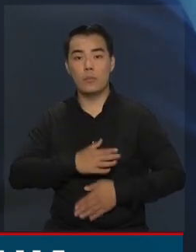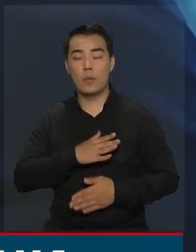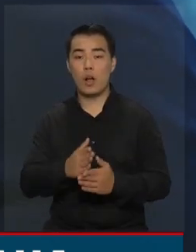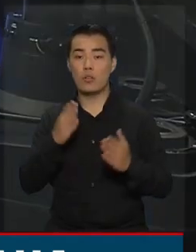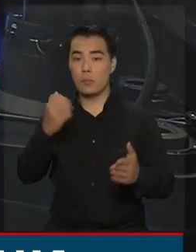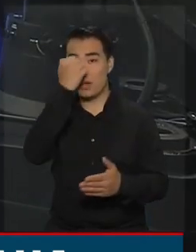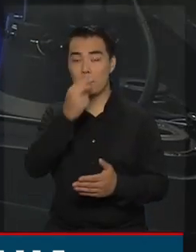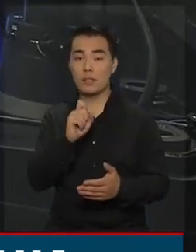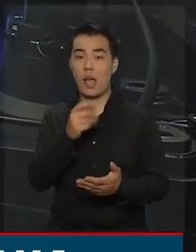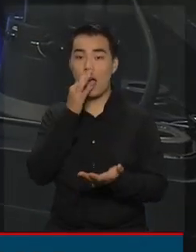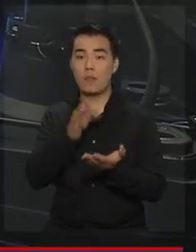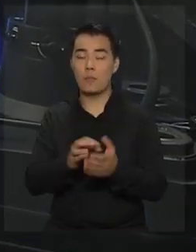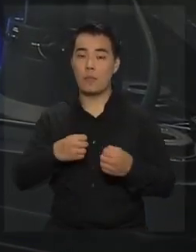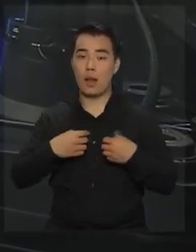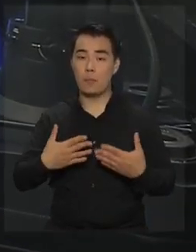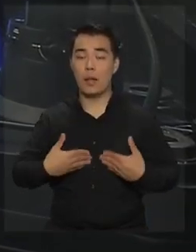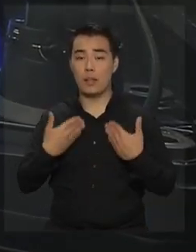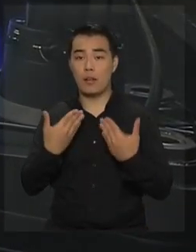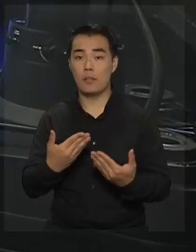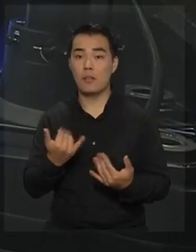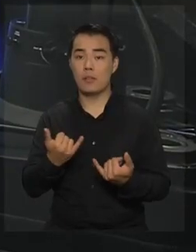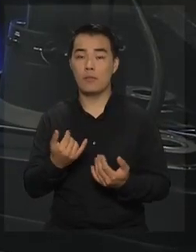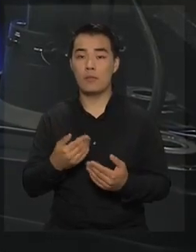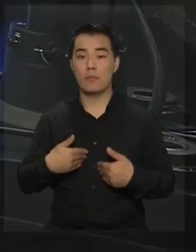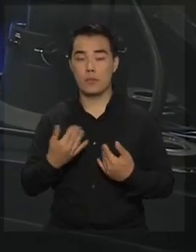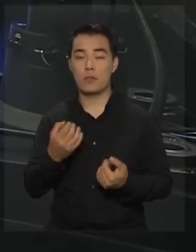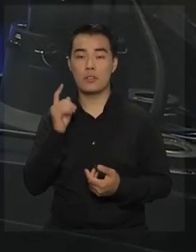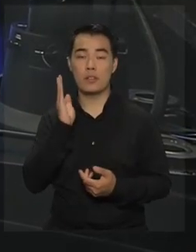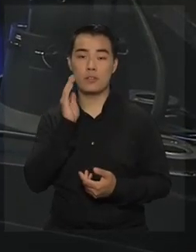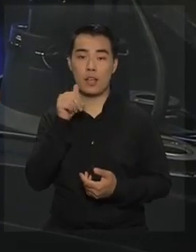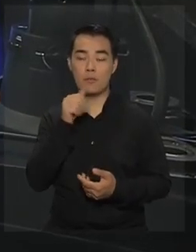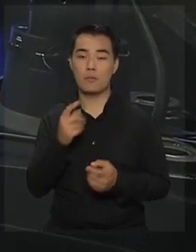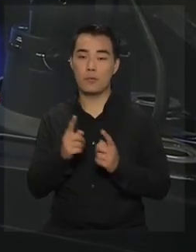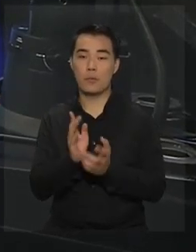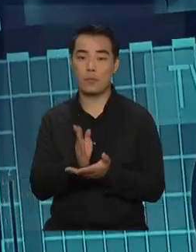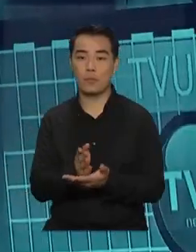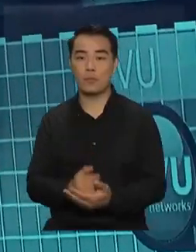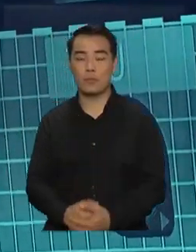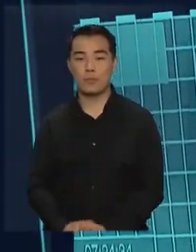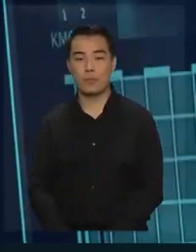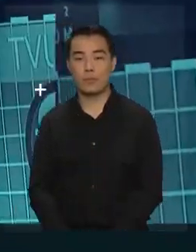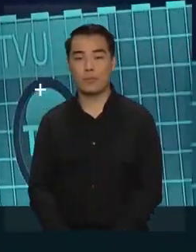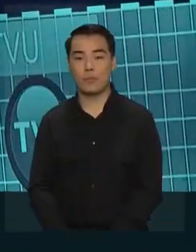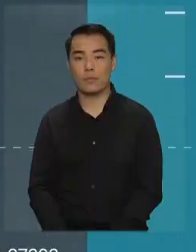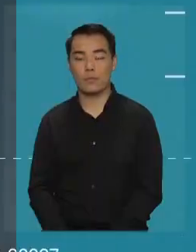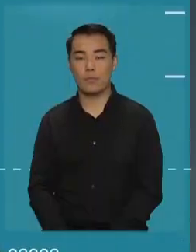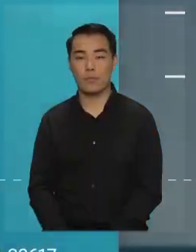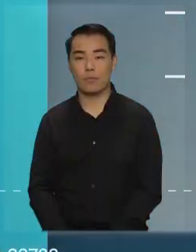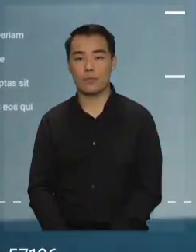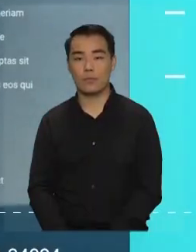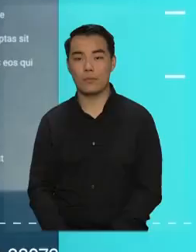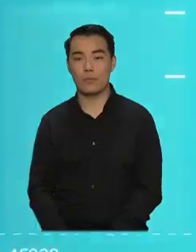спасибо. Спасибо. С праздником вас. С праздником. Мы снова ждем вас в нашей студии. Спасибо.